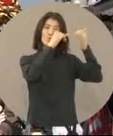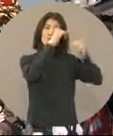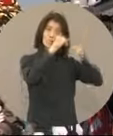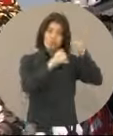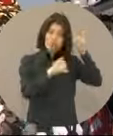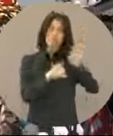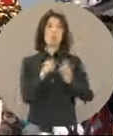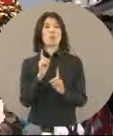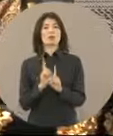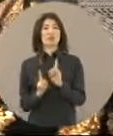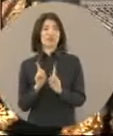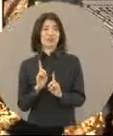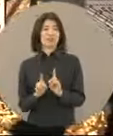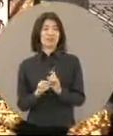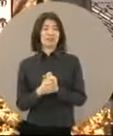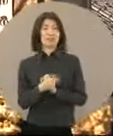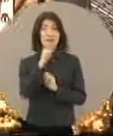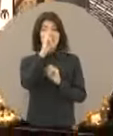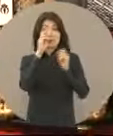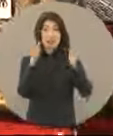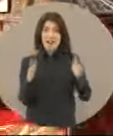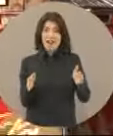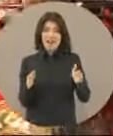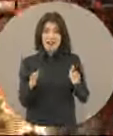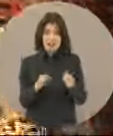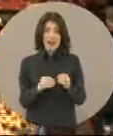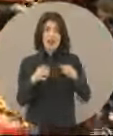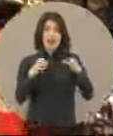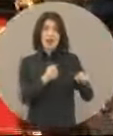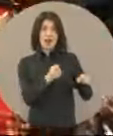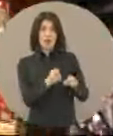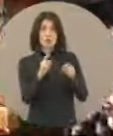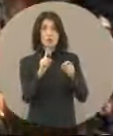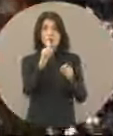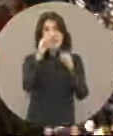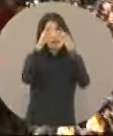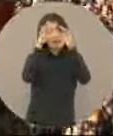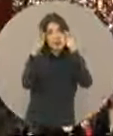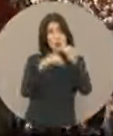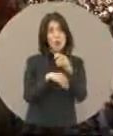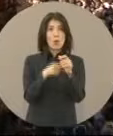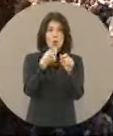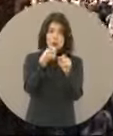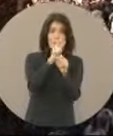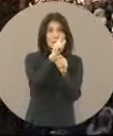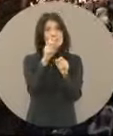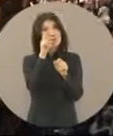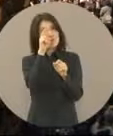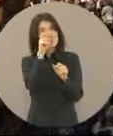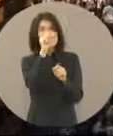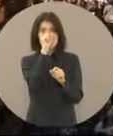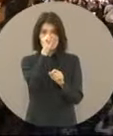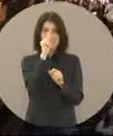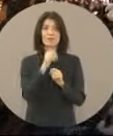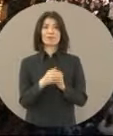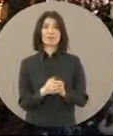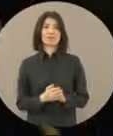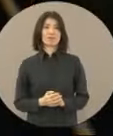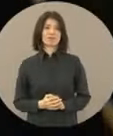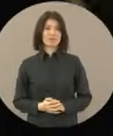統を誇る川越祭り、昼は山車の上に飾られた人形、細かい彫刻などに注目してみてください。